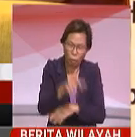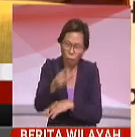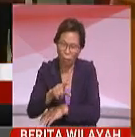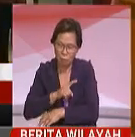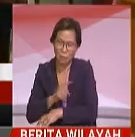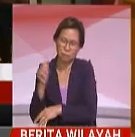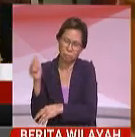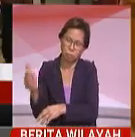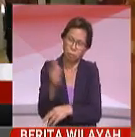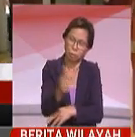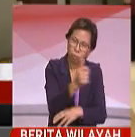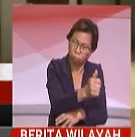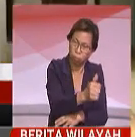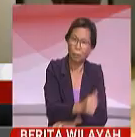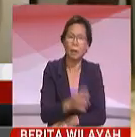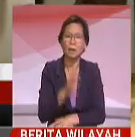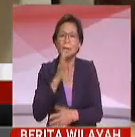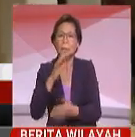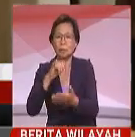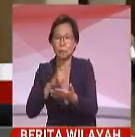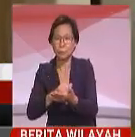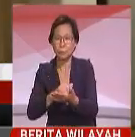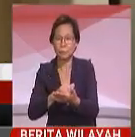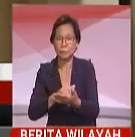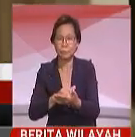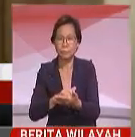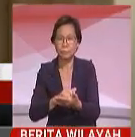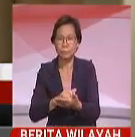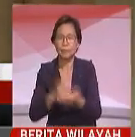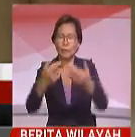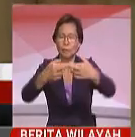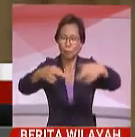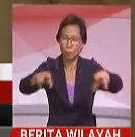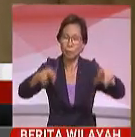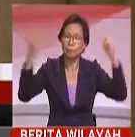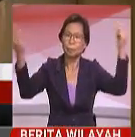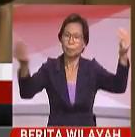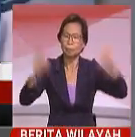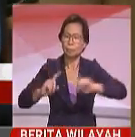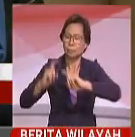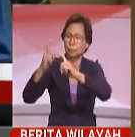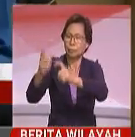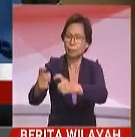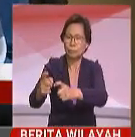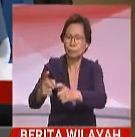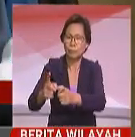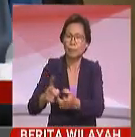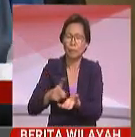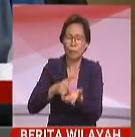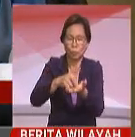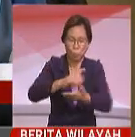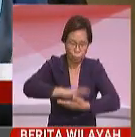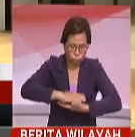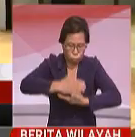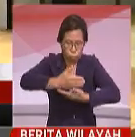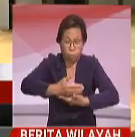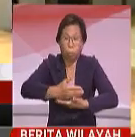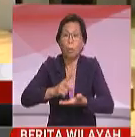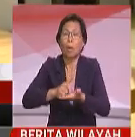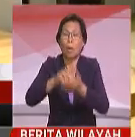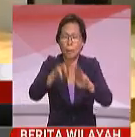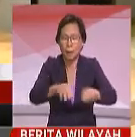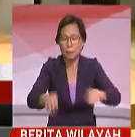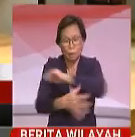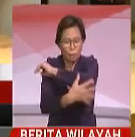itu sendiri. Beliau berkata demikian selepas menyempurnakan majlis penyerahan sumbangan komputer riba kepada